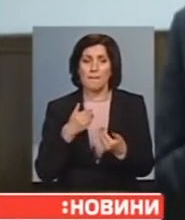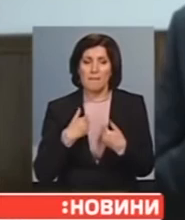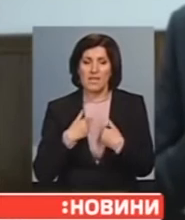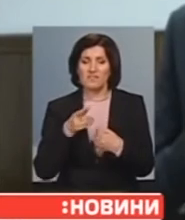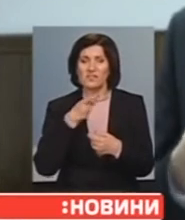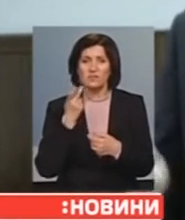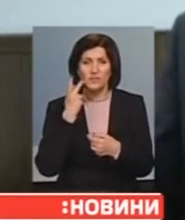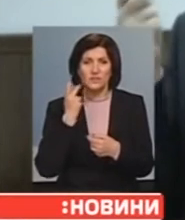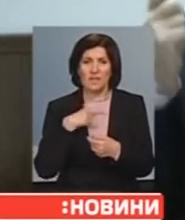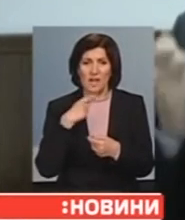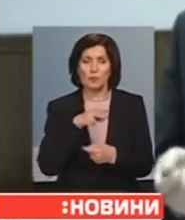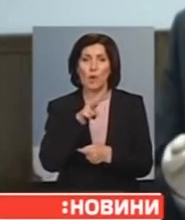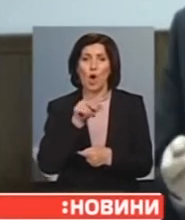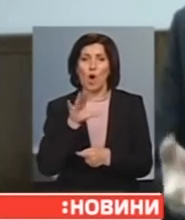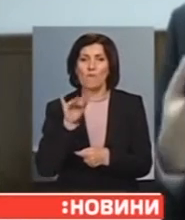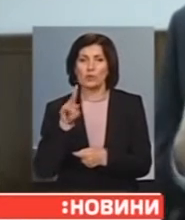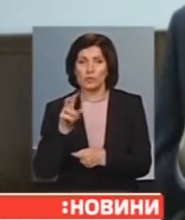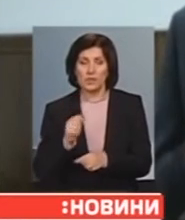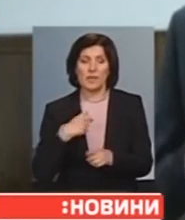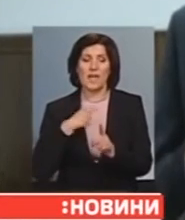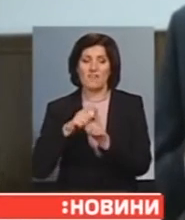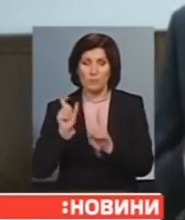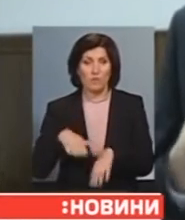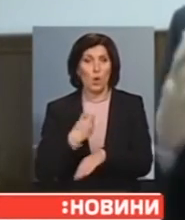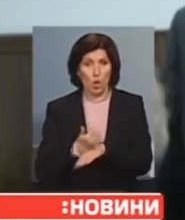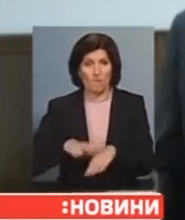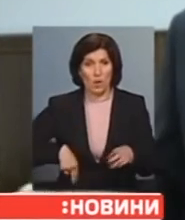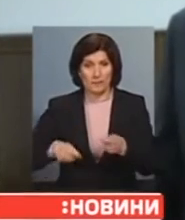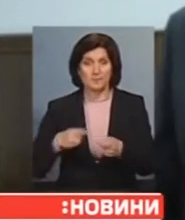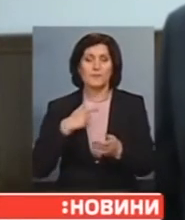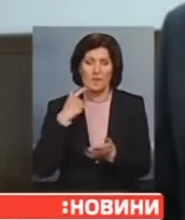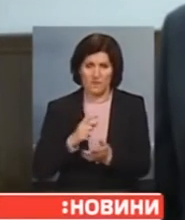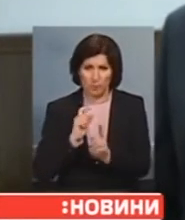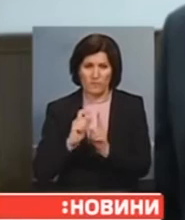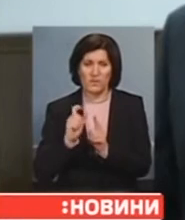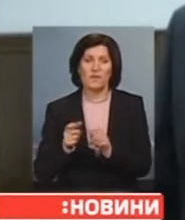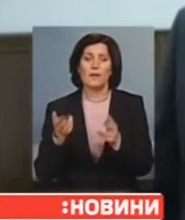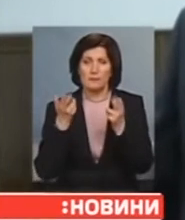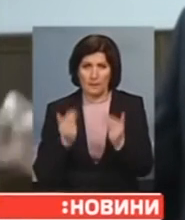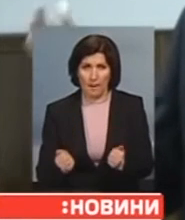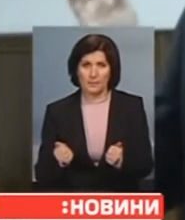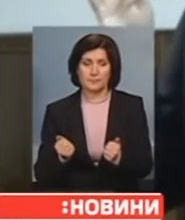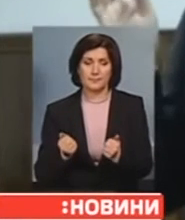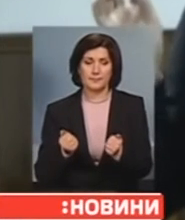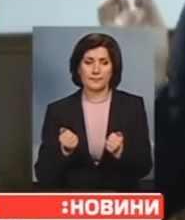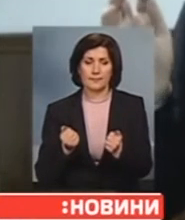про Льовочкіна. Я відповідав голову адміністрації. Я відповідав. Так,